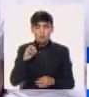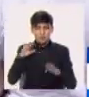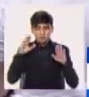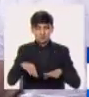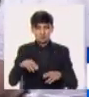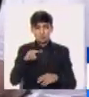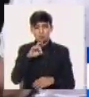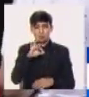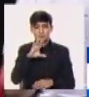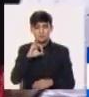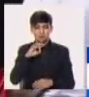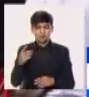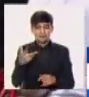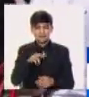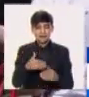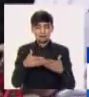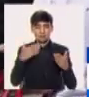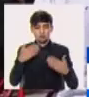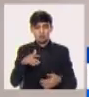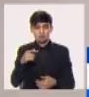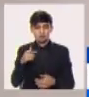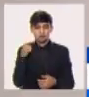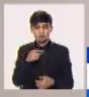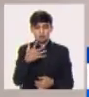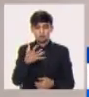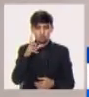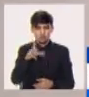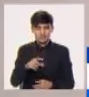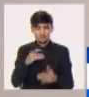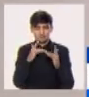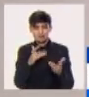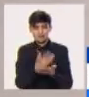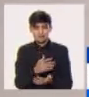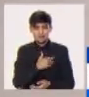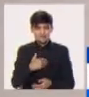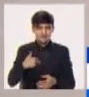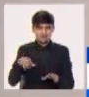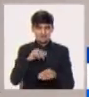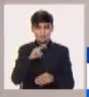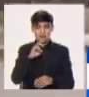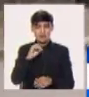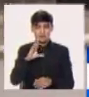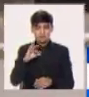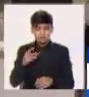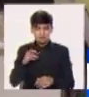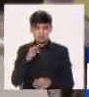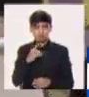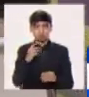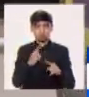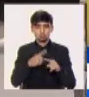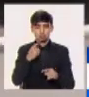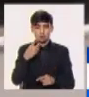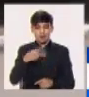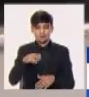үш провизорлық орталықта өкпесі қабынған 1500-ға жуық науқас емделіп жатыр. Жергілікті билік қосымша тағы 120 орынның